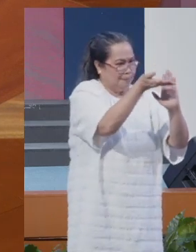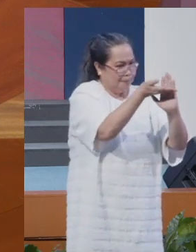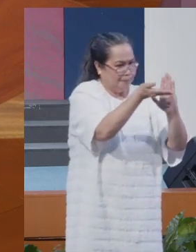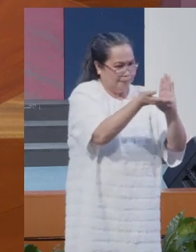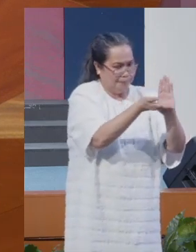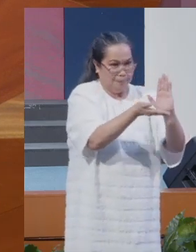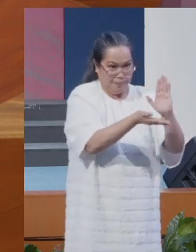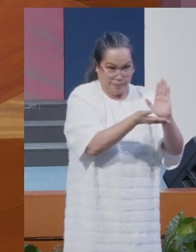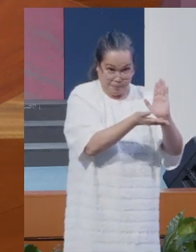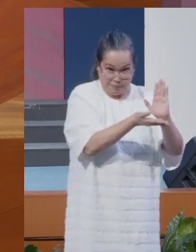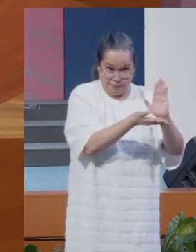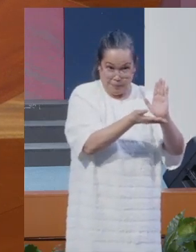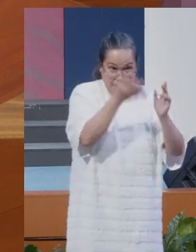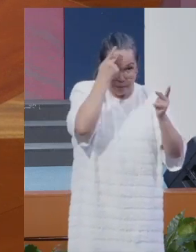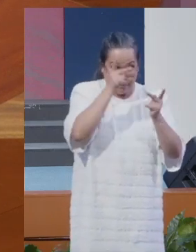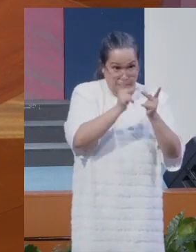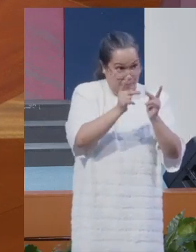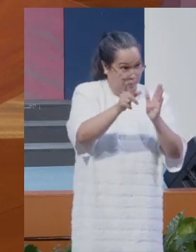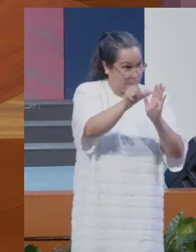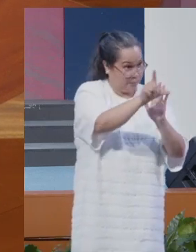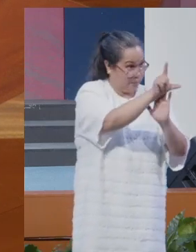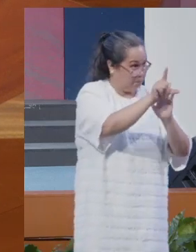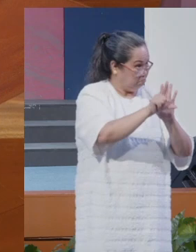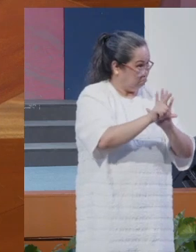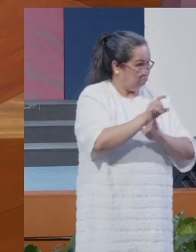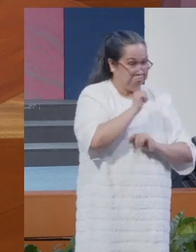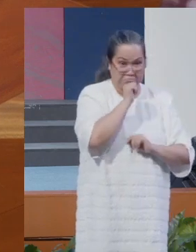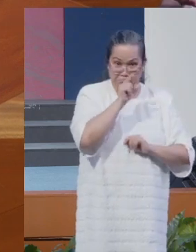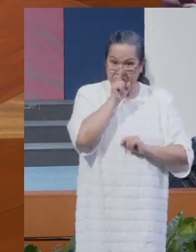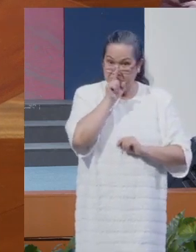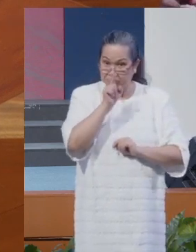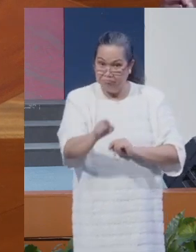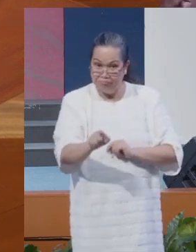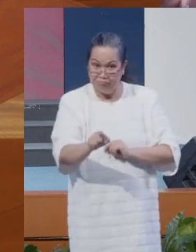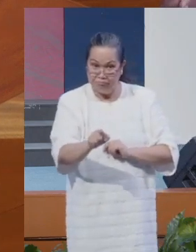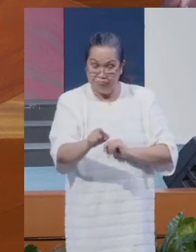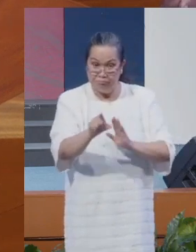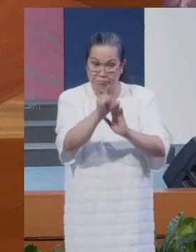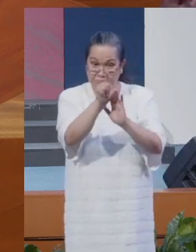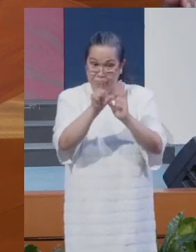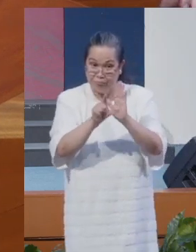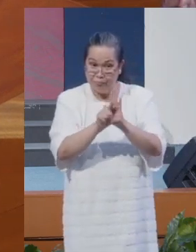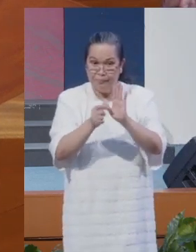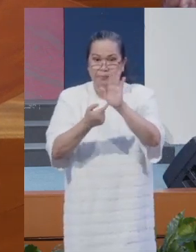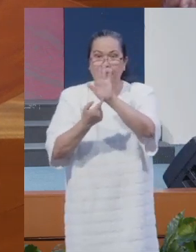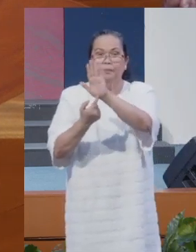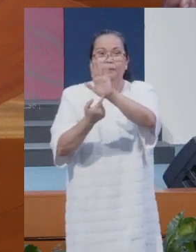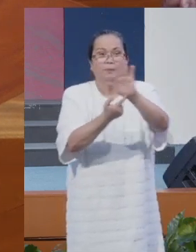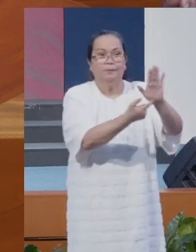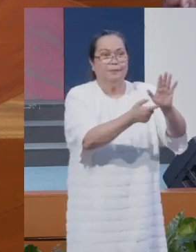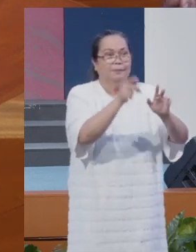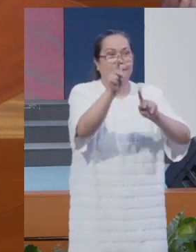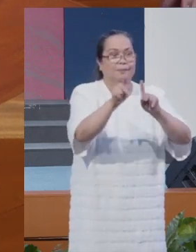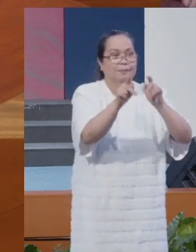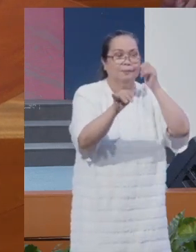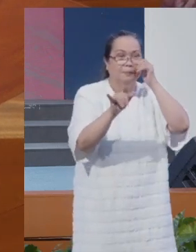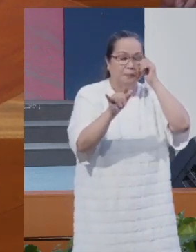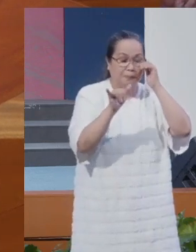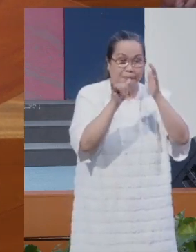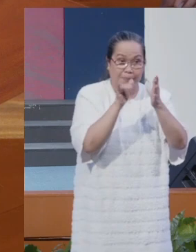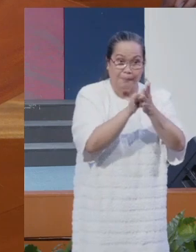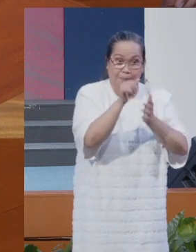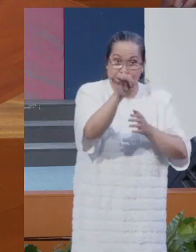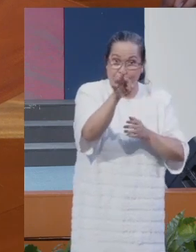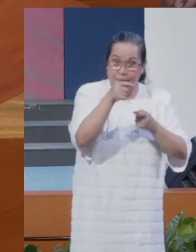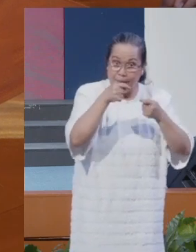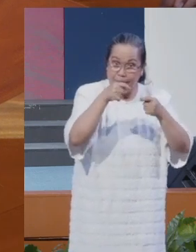Ang pakay ng law ay hindi po iyon. Ang pakay ng law ay ipakita sa mga tao na kung